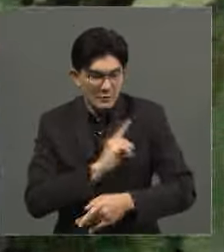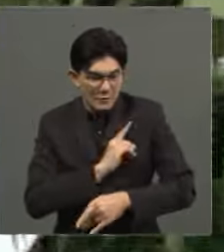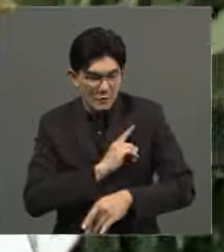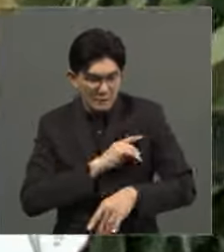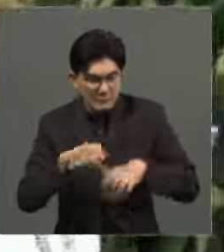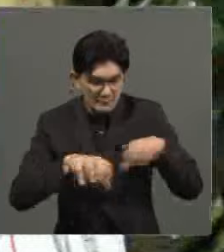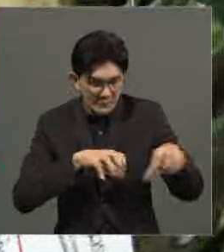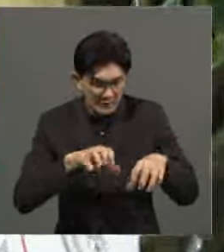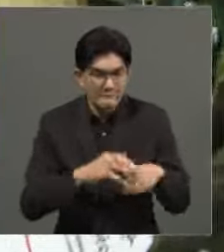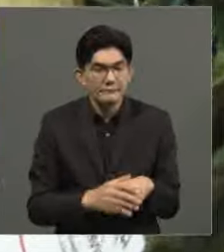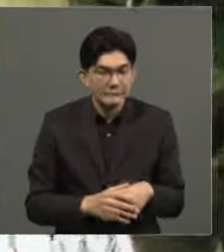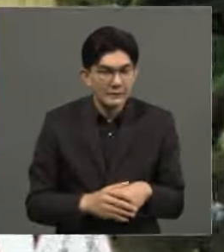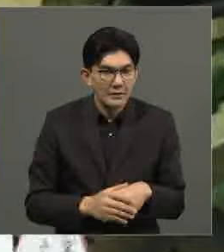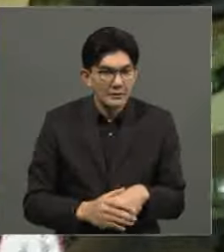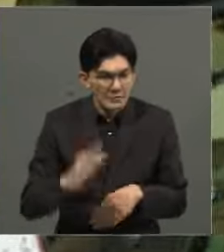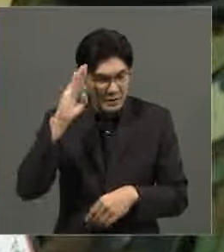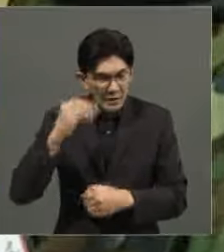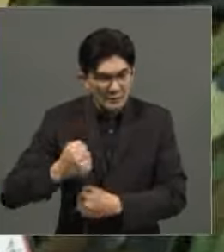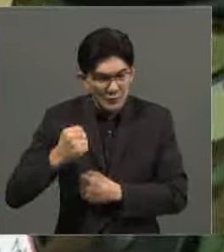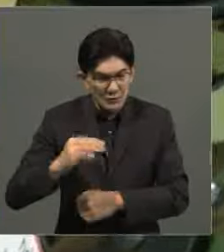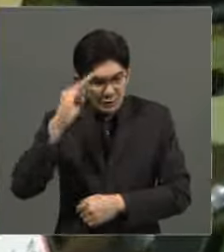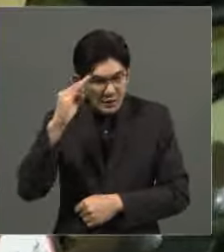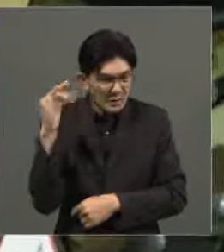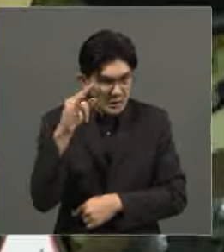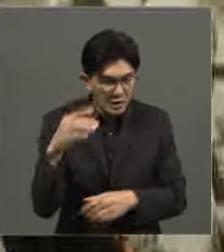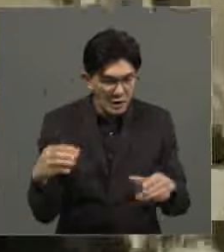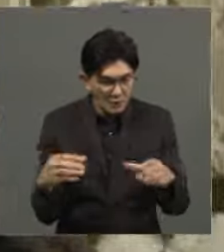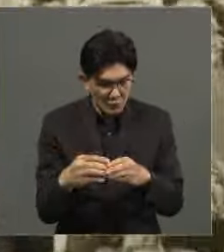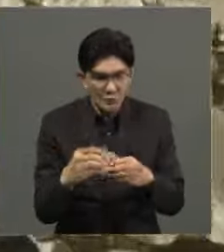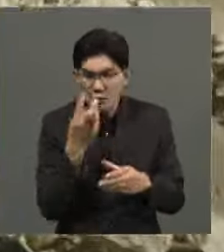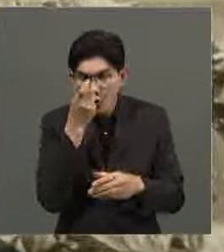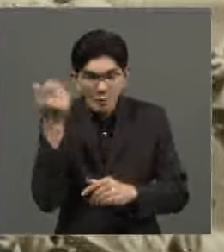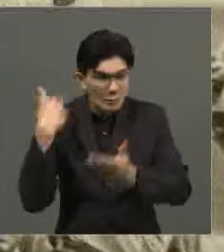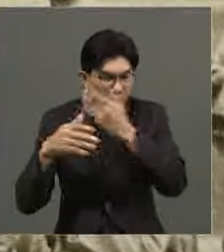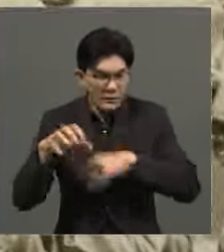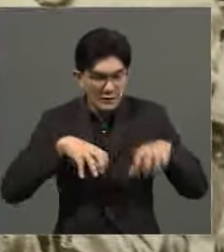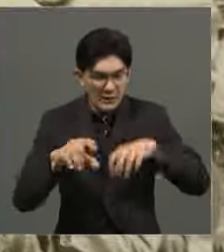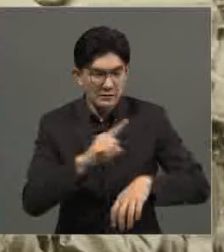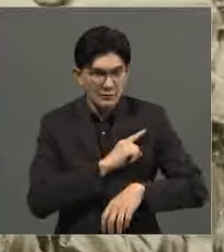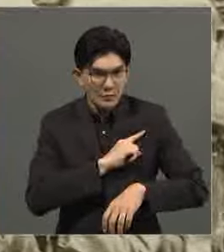กรมยุทธการทหารบกกรมสารบัญทหารอากาศและกลุ่มนักจำลองประวัติศาสตร์